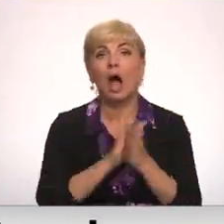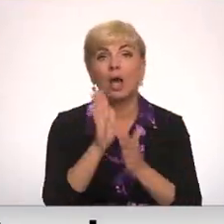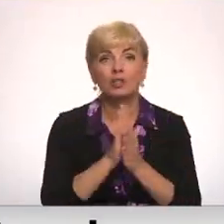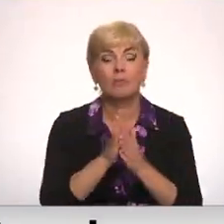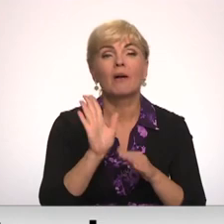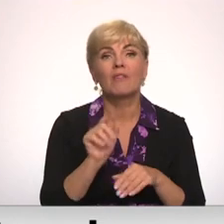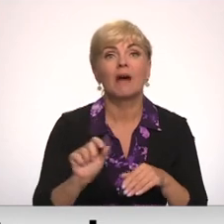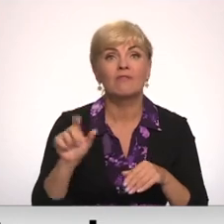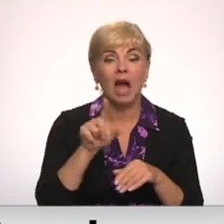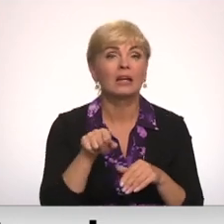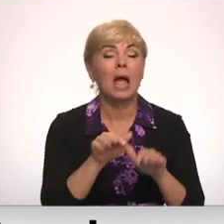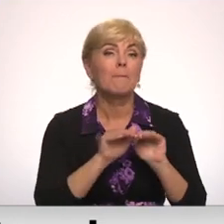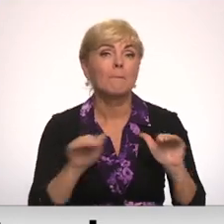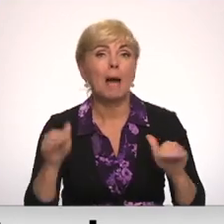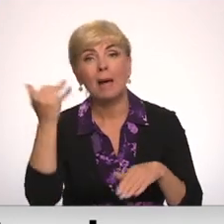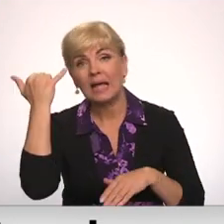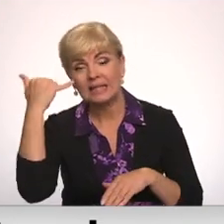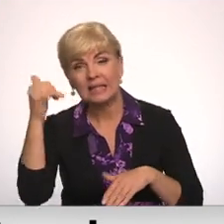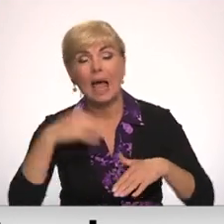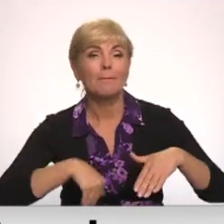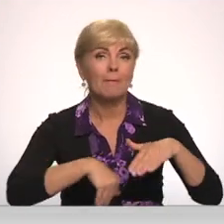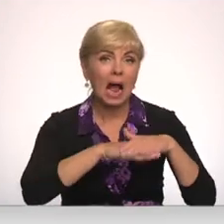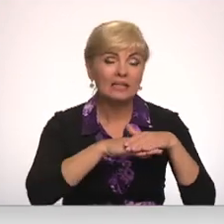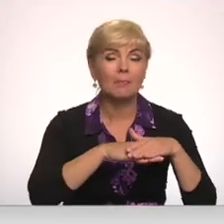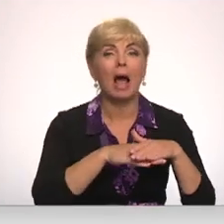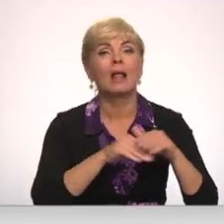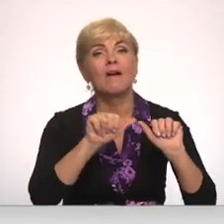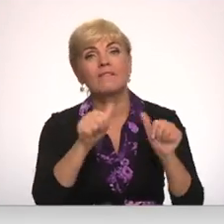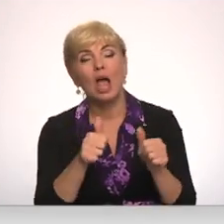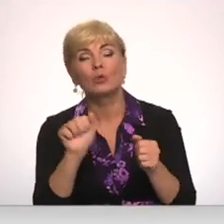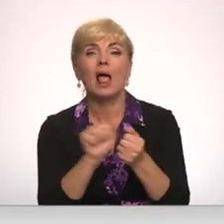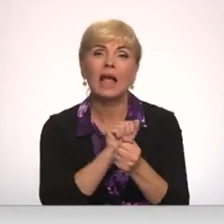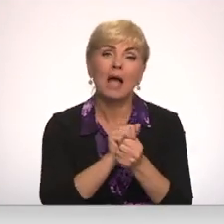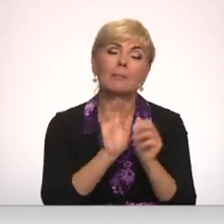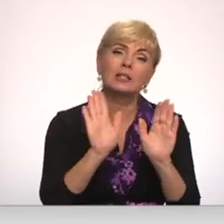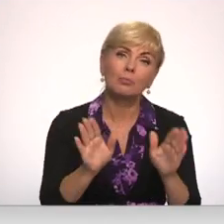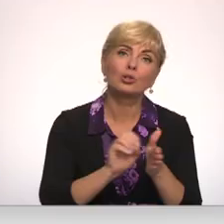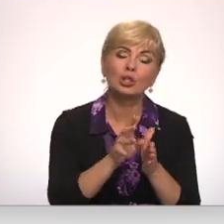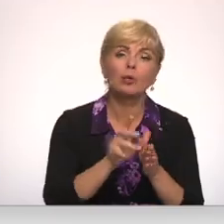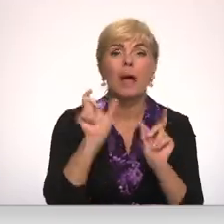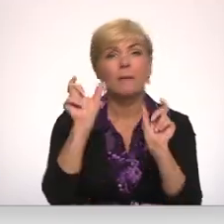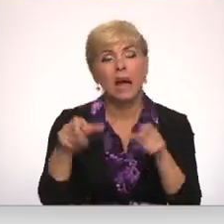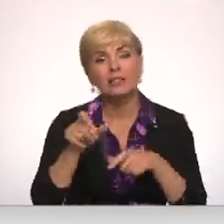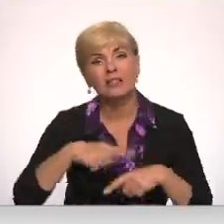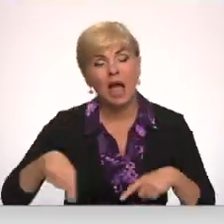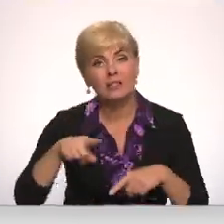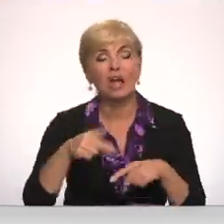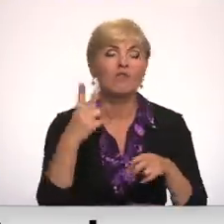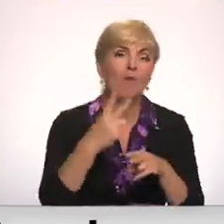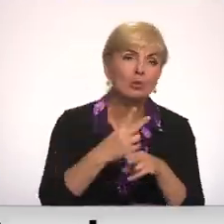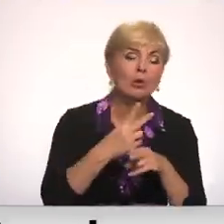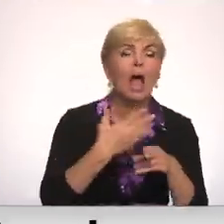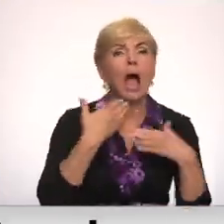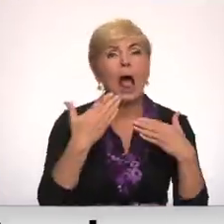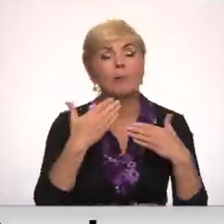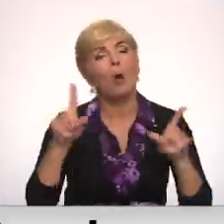daudz vairāk. Tā pamata ideja tāda ir maksimāli radīt vairāk vai mazāk tādu dabisku šo sistēmu, lai tas ezers pats varētu funkcionēt, elpot un attīstīties, kā